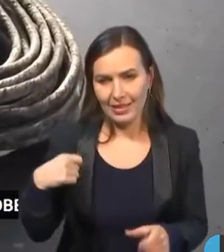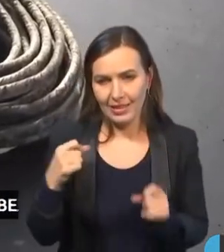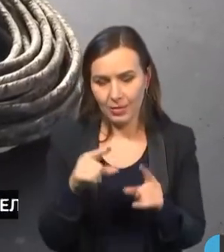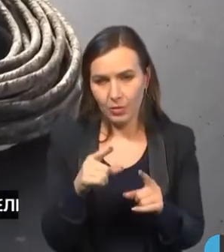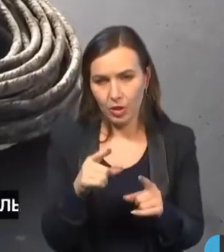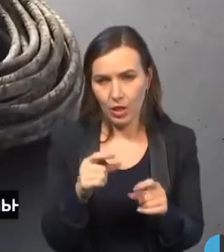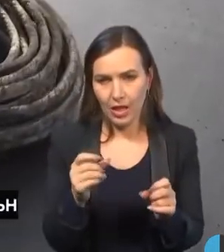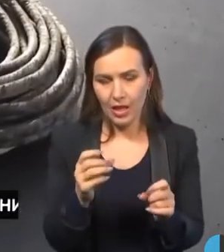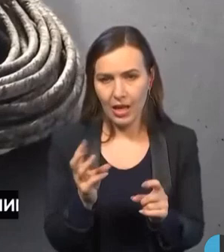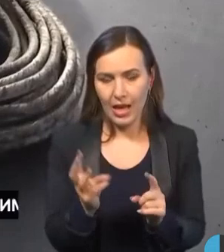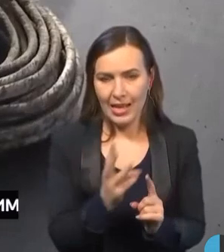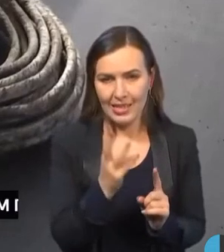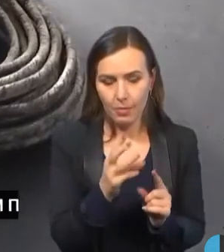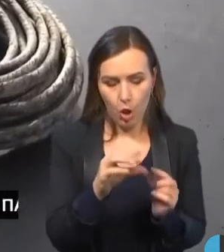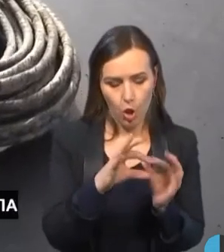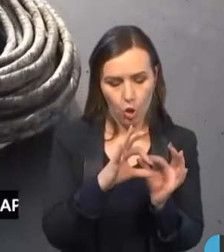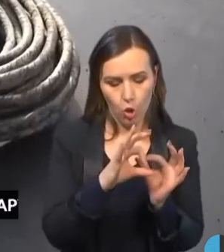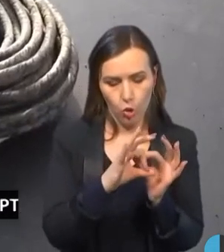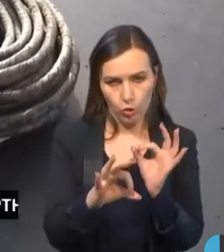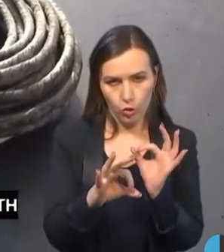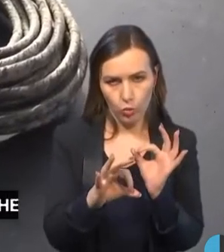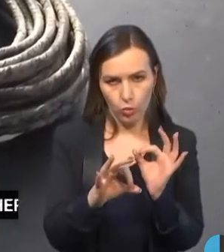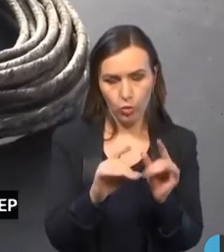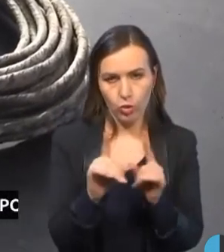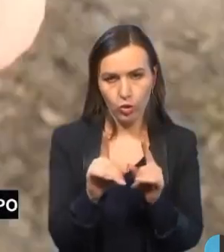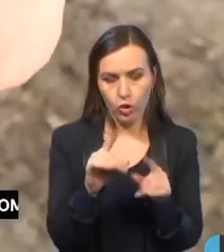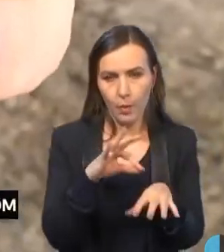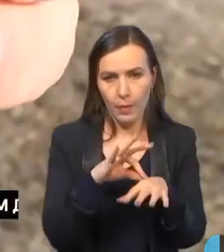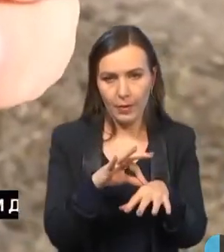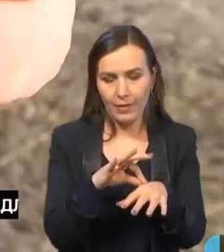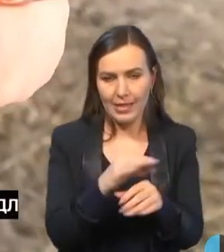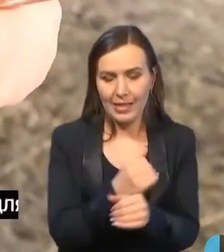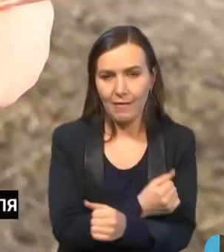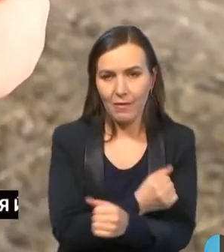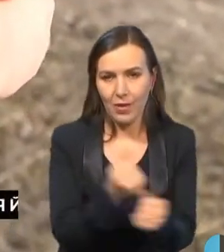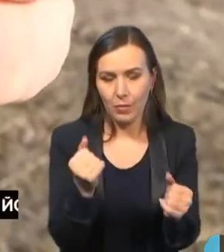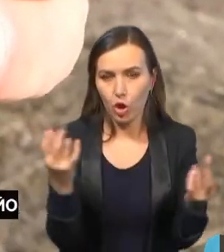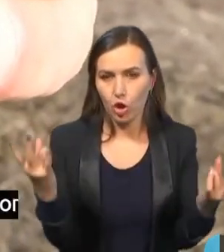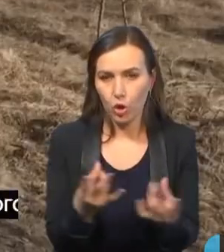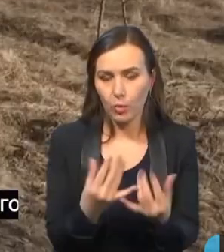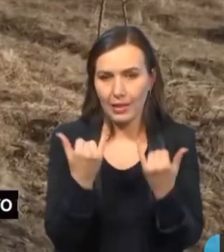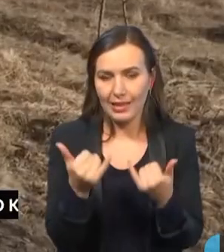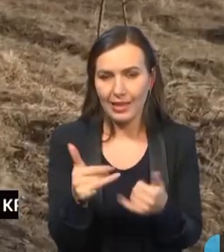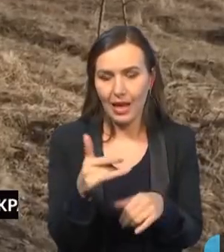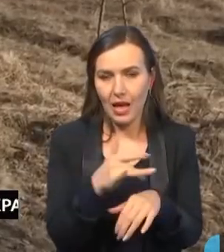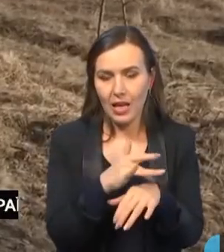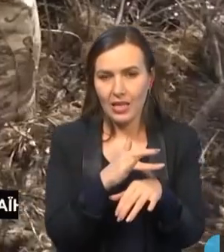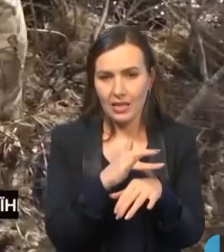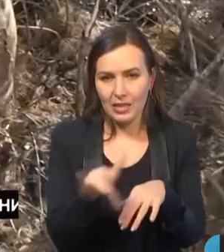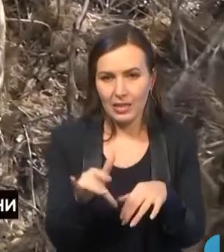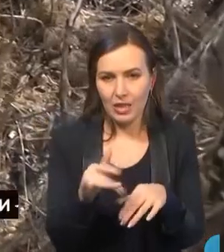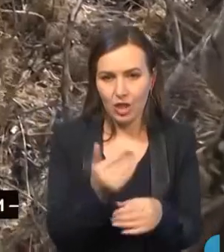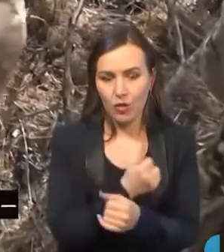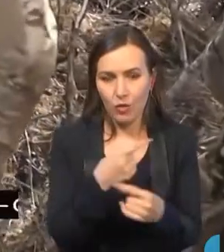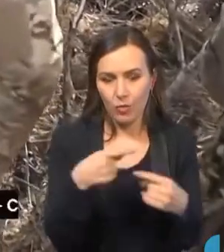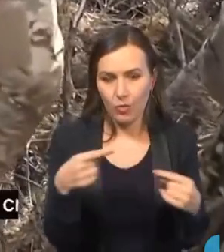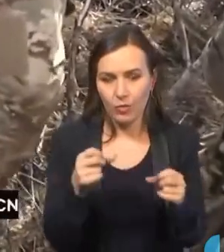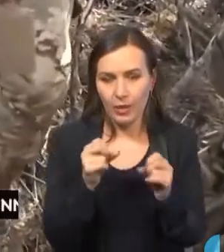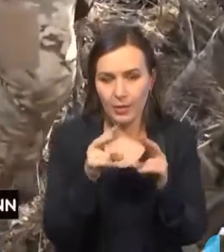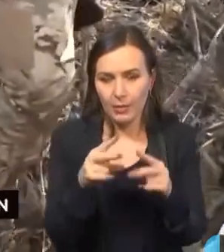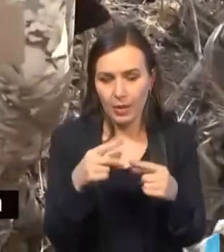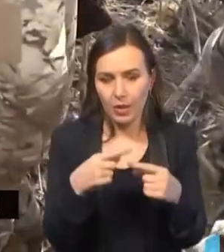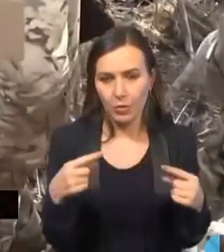запальну трубку, для того, щоб провести вибух, необхідний для знищення вибухонебезпечного предмету. Дмитро